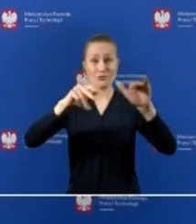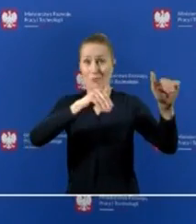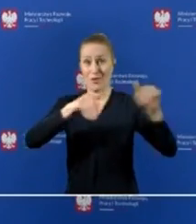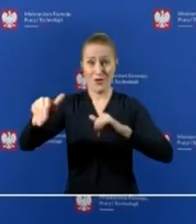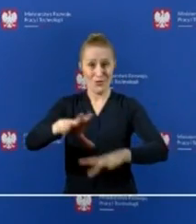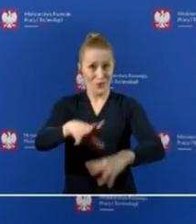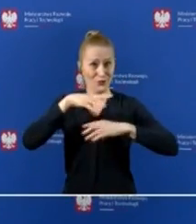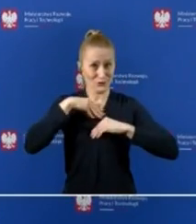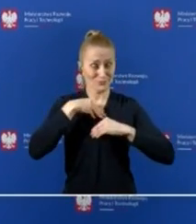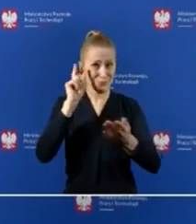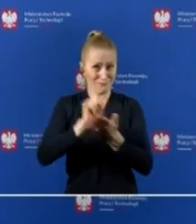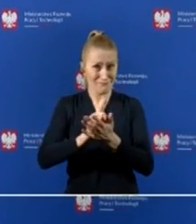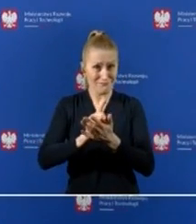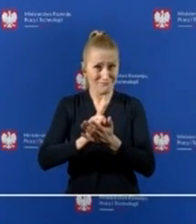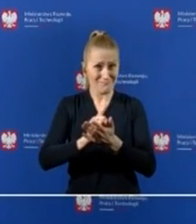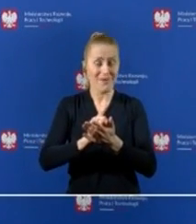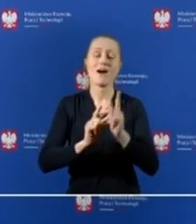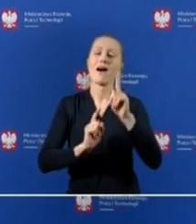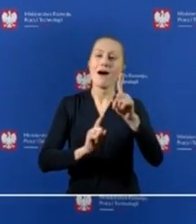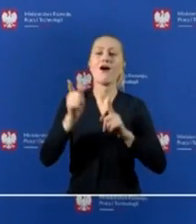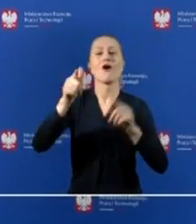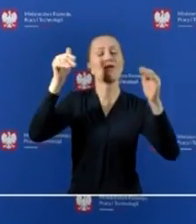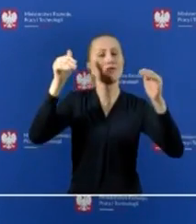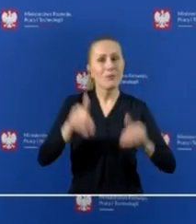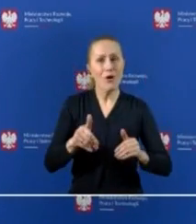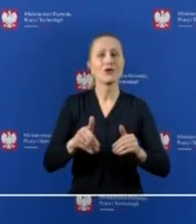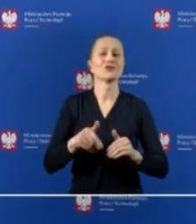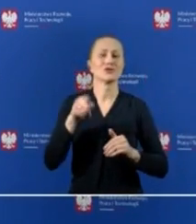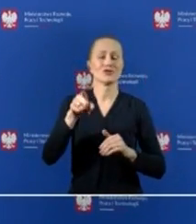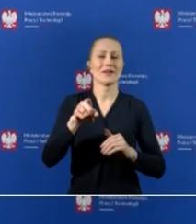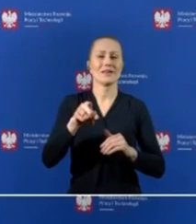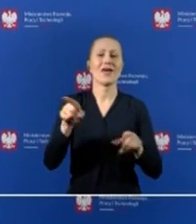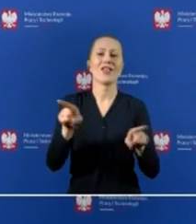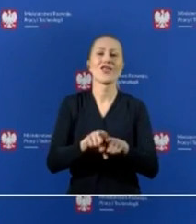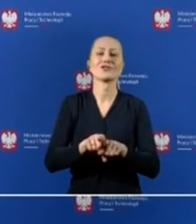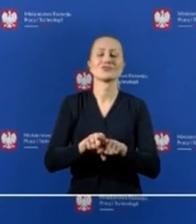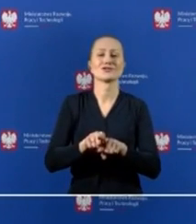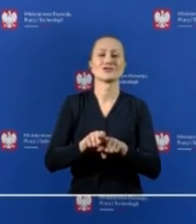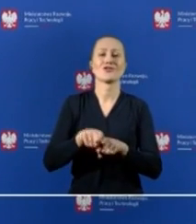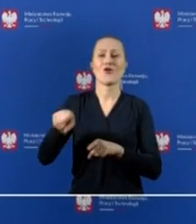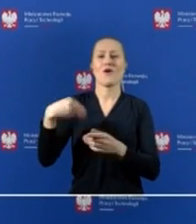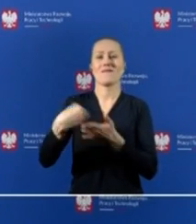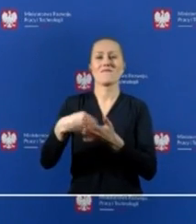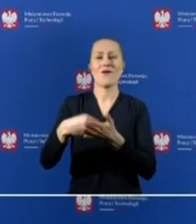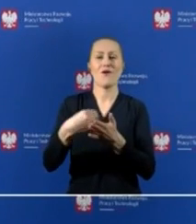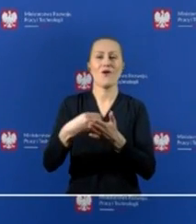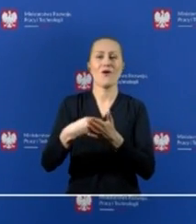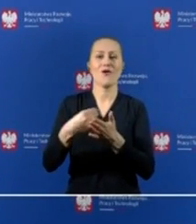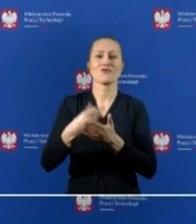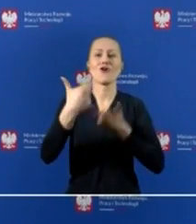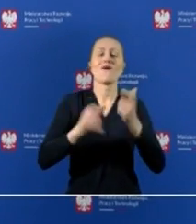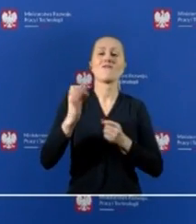milionów, to będzie mogła analogiczną kwotę uwolnić ze swojego